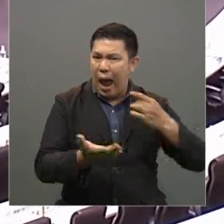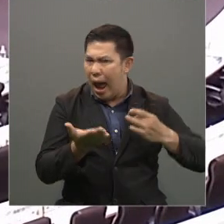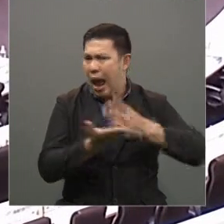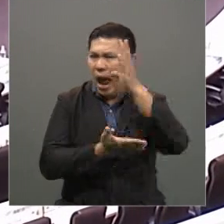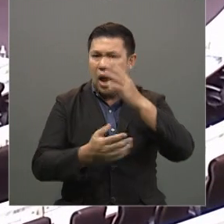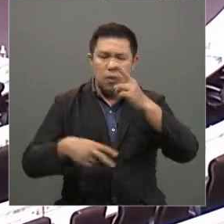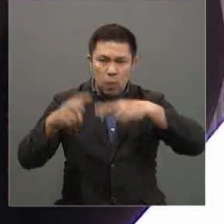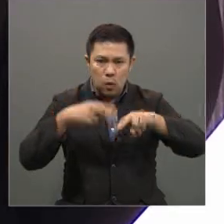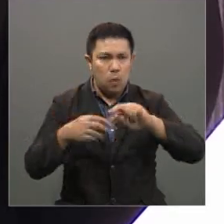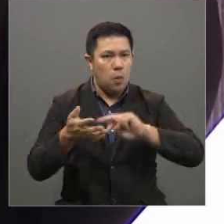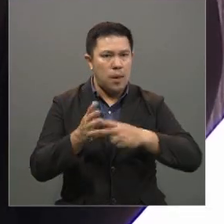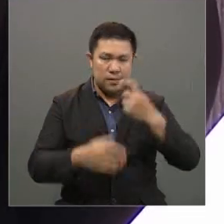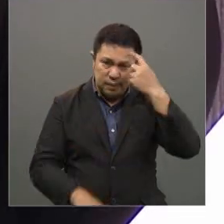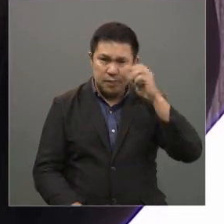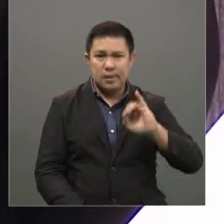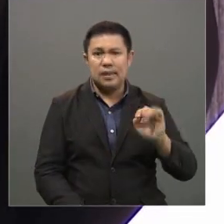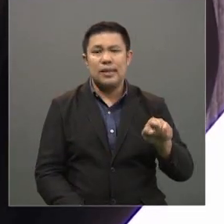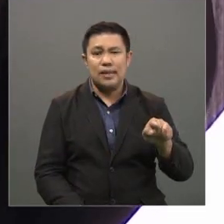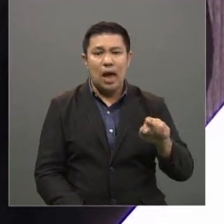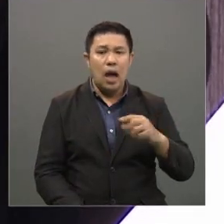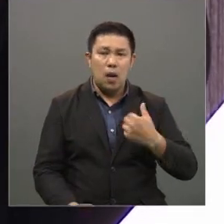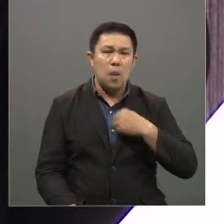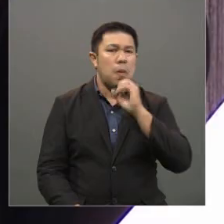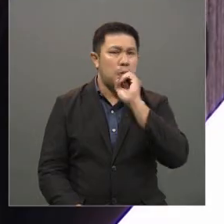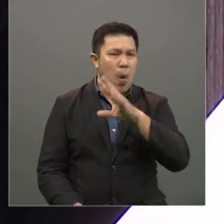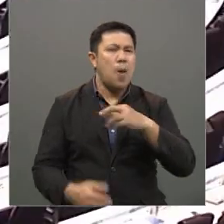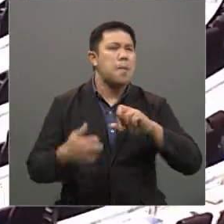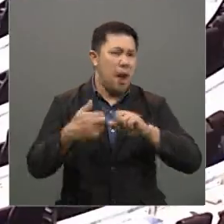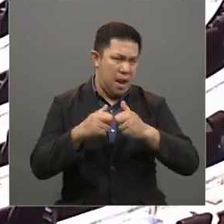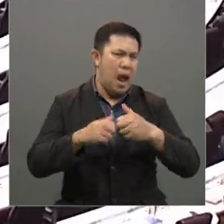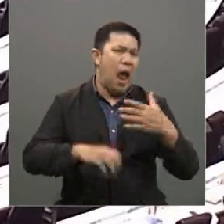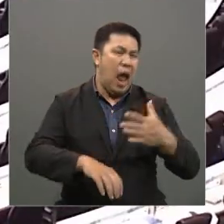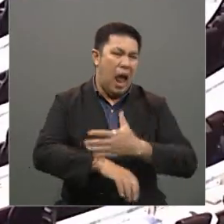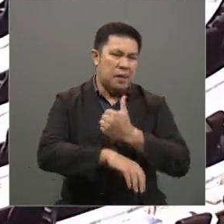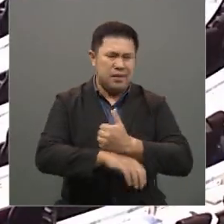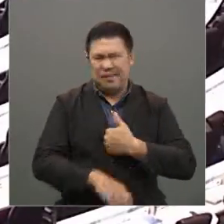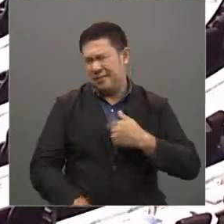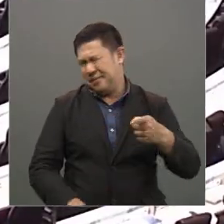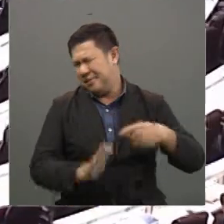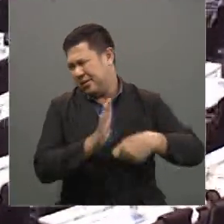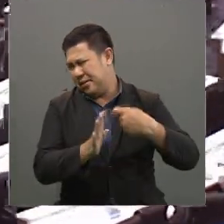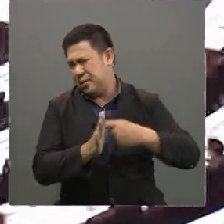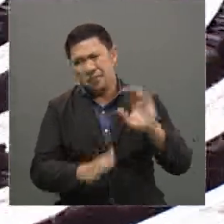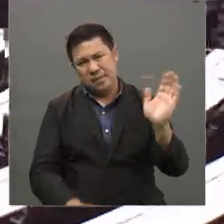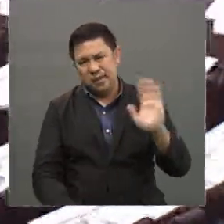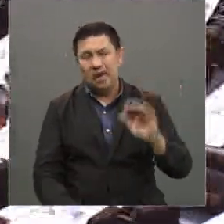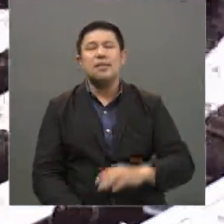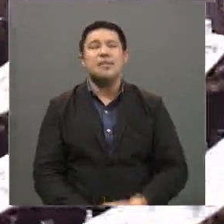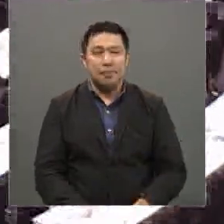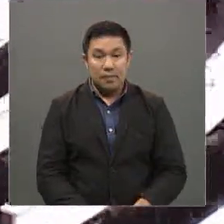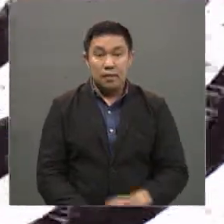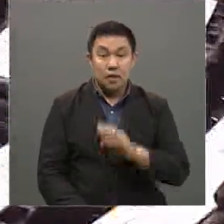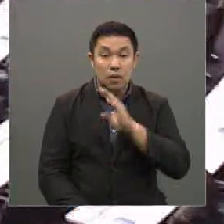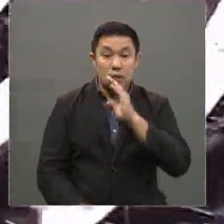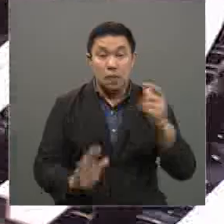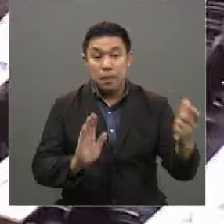ก็เท่ากับว่ามีเจตนาไม่ดีการที่จะกล่าวอ้างว่าเป็นข้อขัดแย้งทางการเมืองจึงไม่น่าใช่เหตุผลพร้อมกับบอกด้วยว่าถ้ามีการ